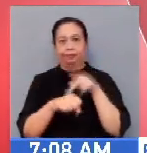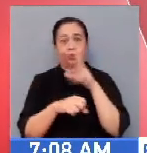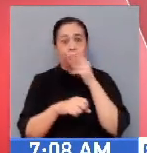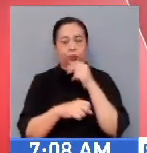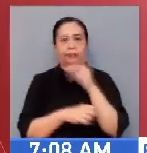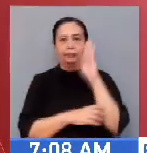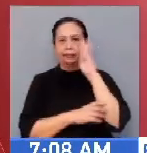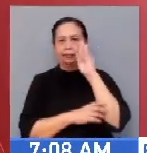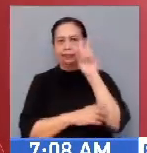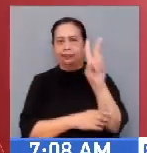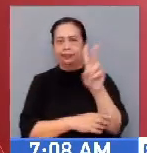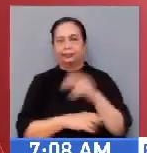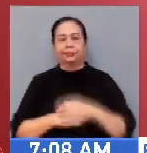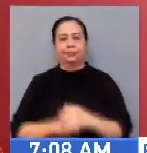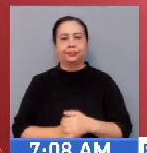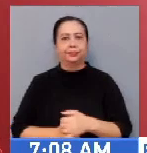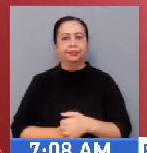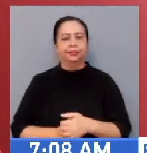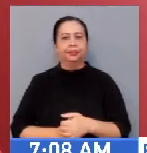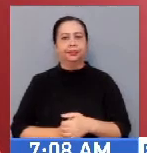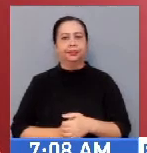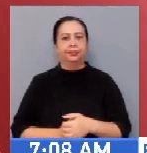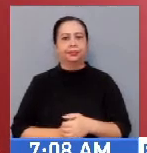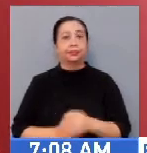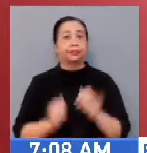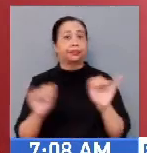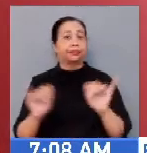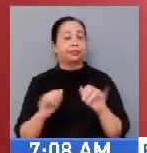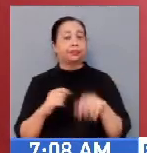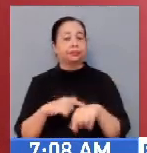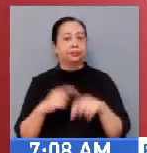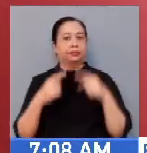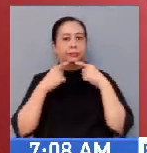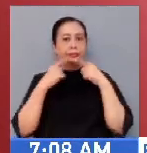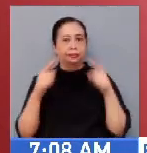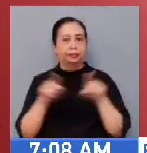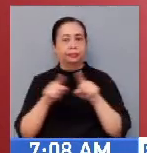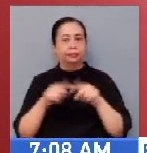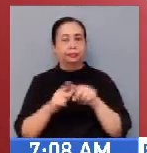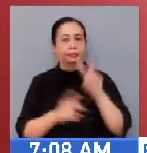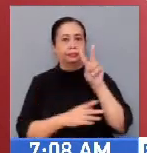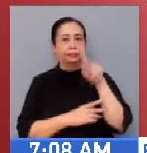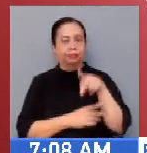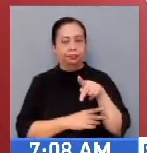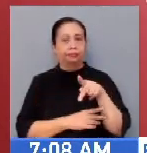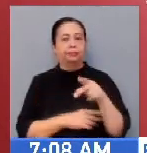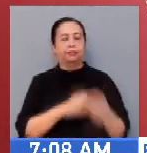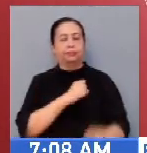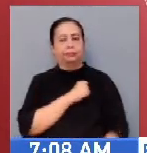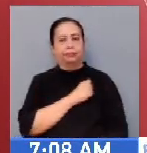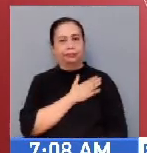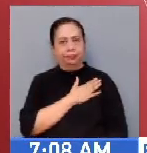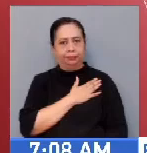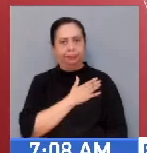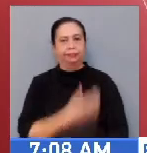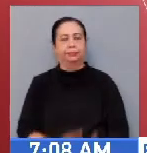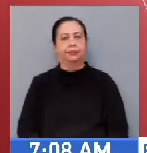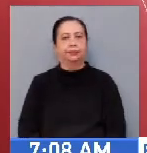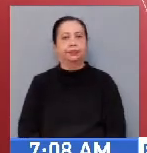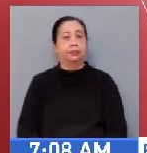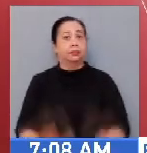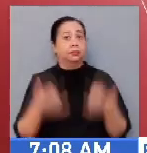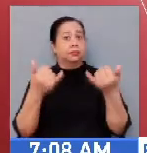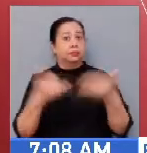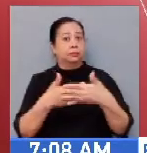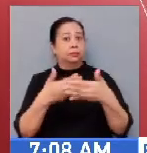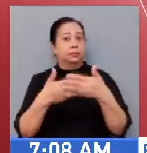Bongbong Marcos Jr. Kasabayan ng proklamasyon kay Vice President-elect Sara Duterte Carpio. Ngayong malapit nang magpalit